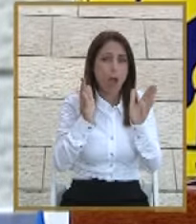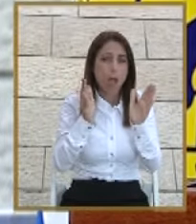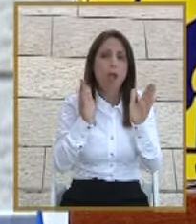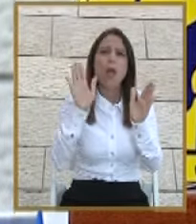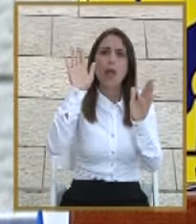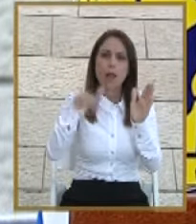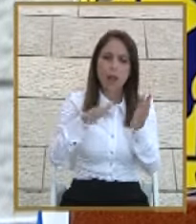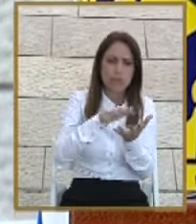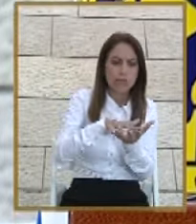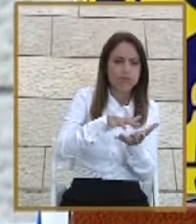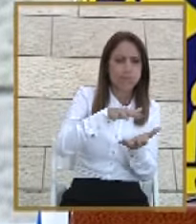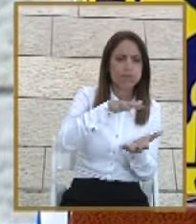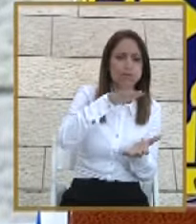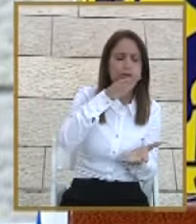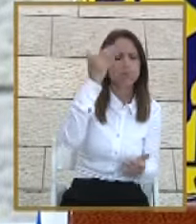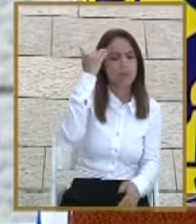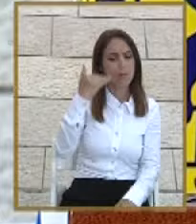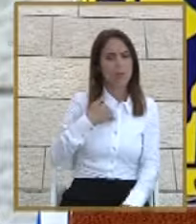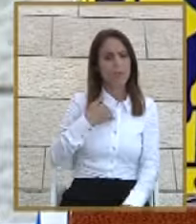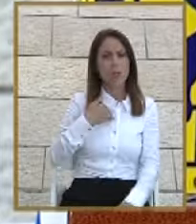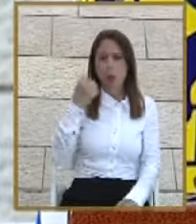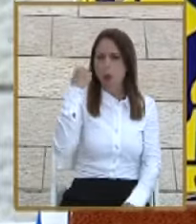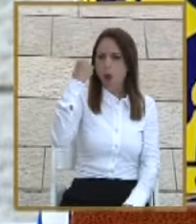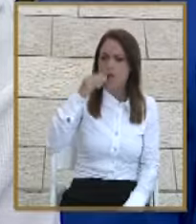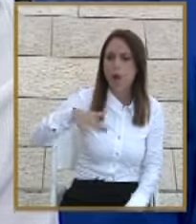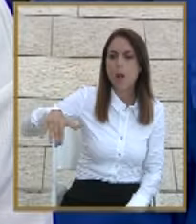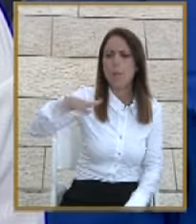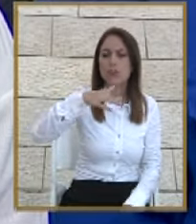כך הצטברו העדויות על גילויי הגבורה בשטח.